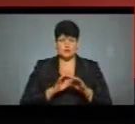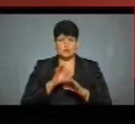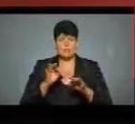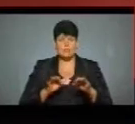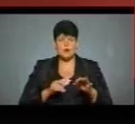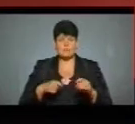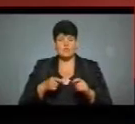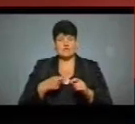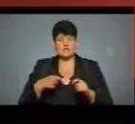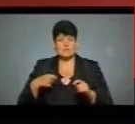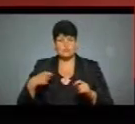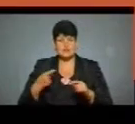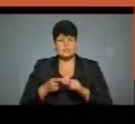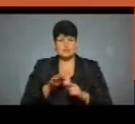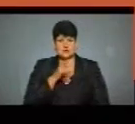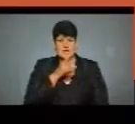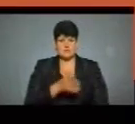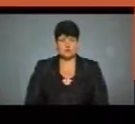відтермінування цього терміну.